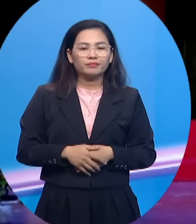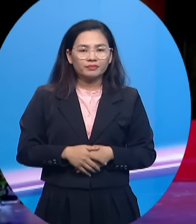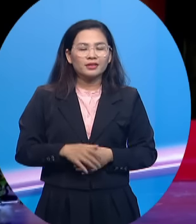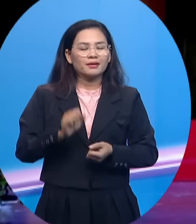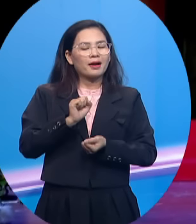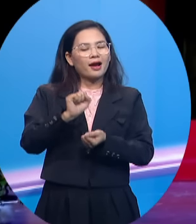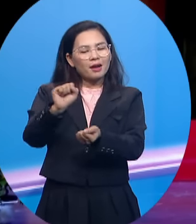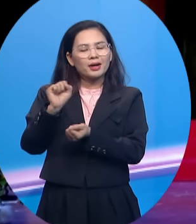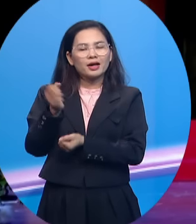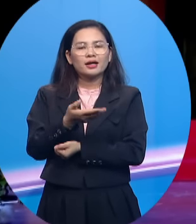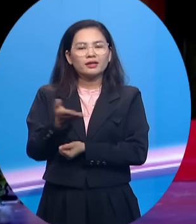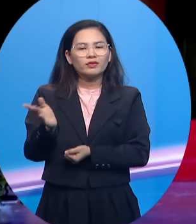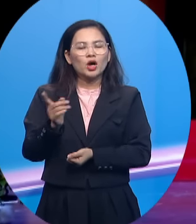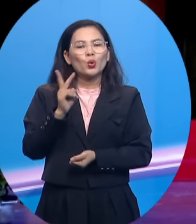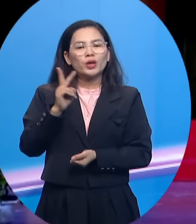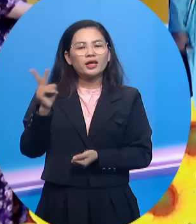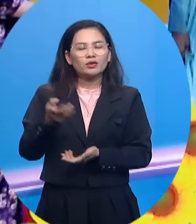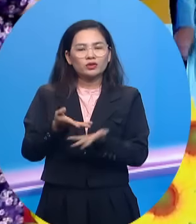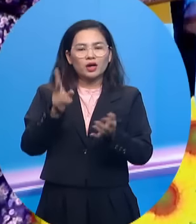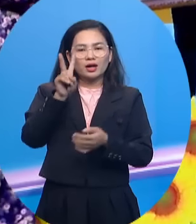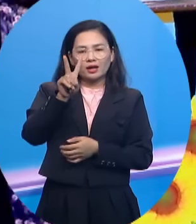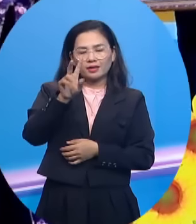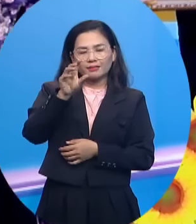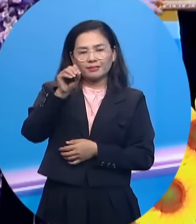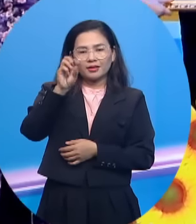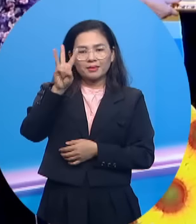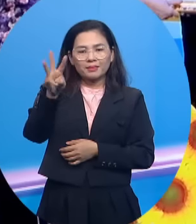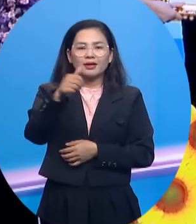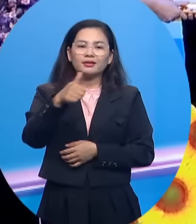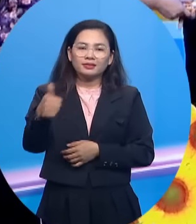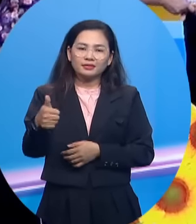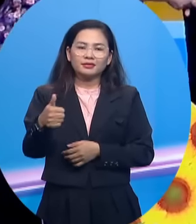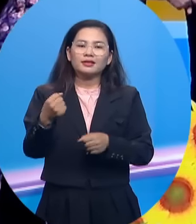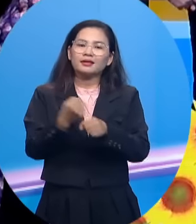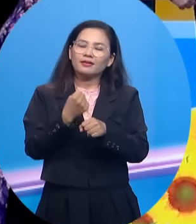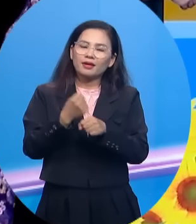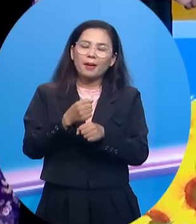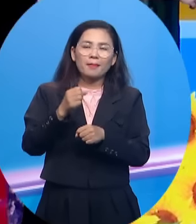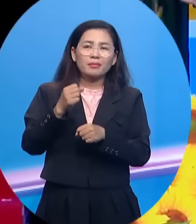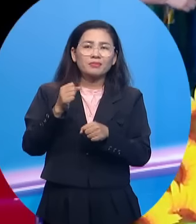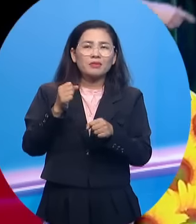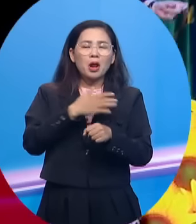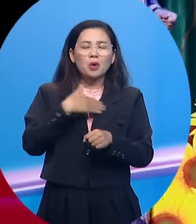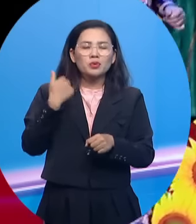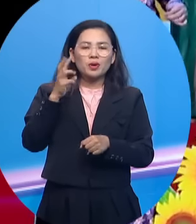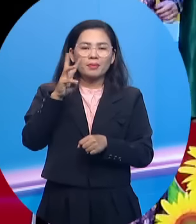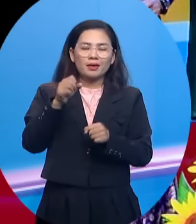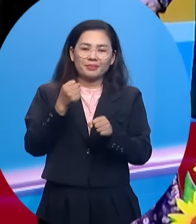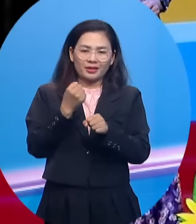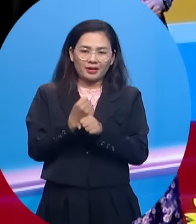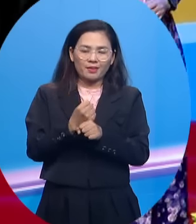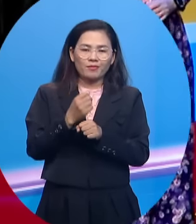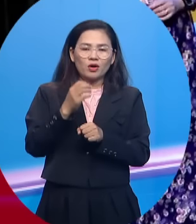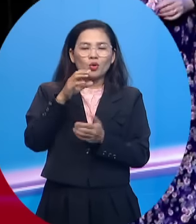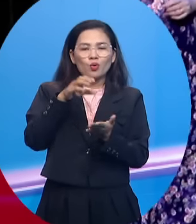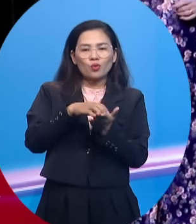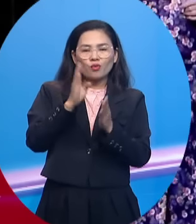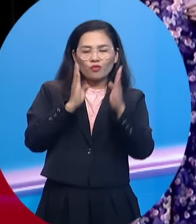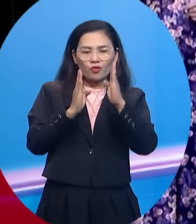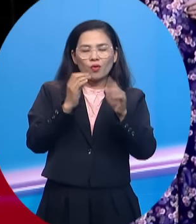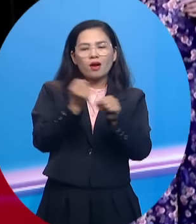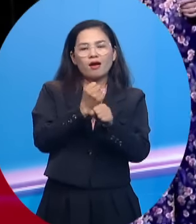bằng khen và huy hiệu thành phố cho 203 cá nhân có thời gian tham gia từ 30 năm trở lên trong hoạt động khu phố, tổ dân phố.